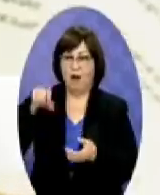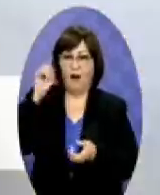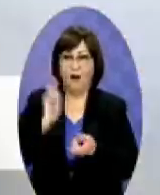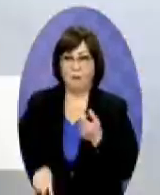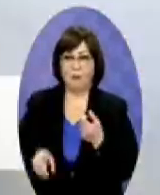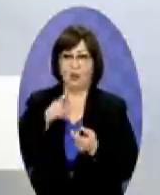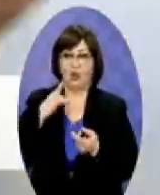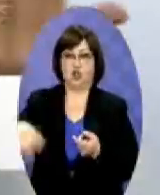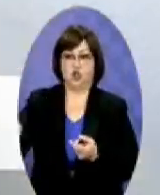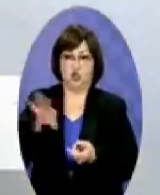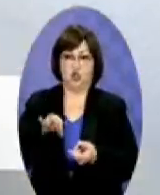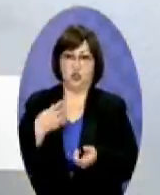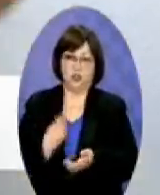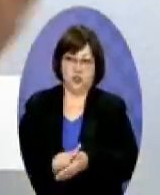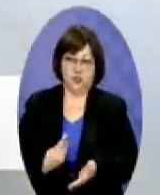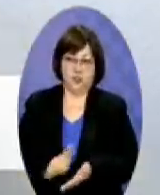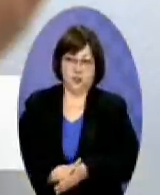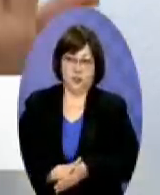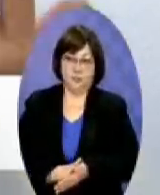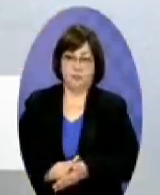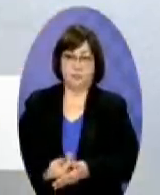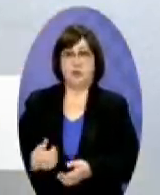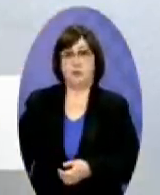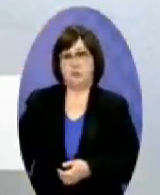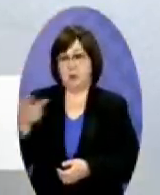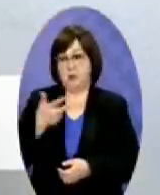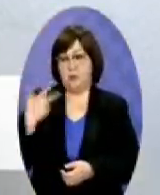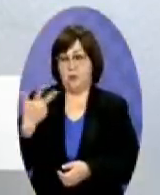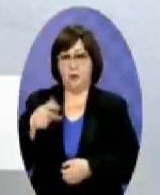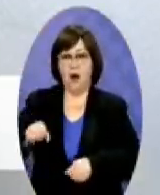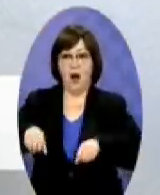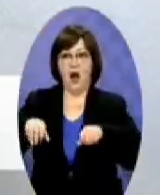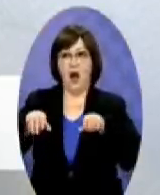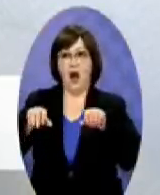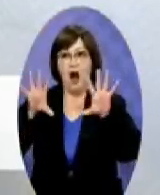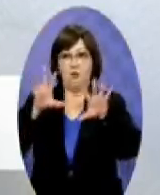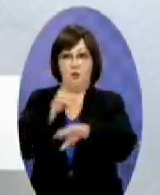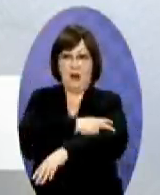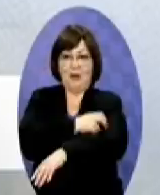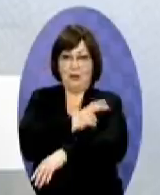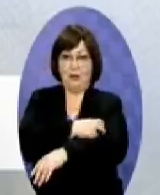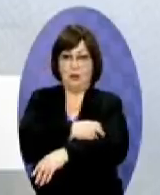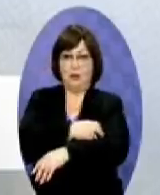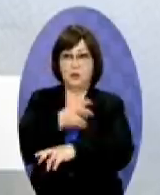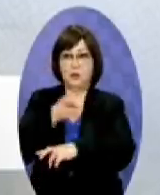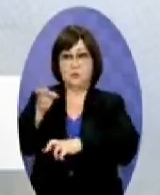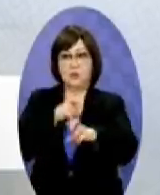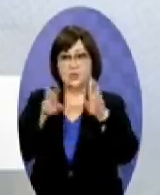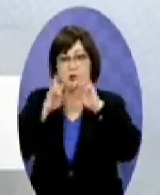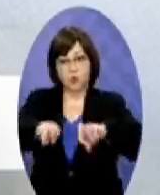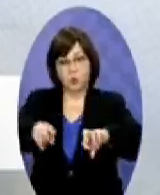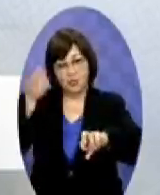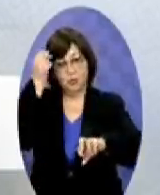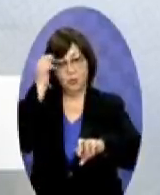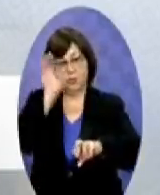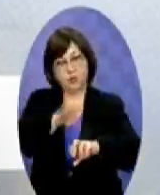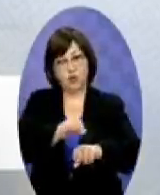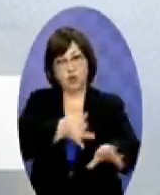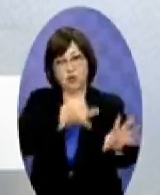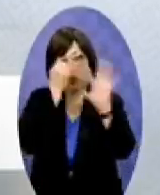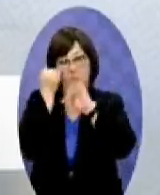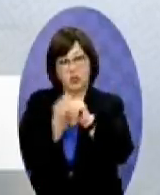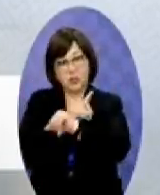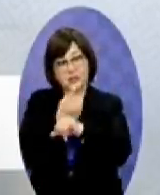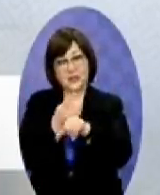нь. Жишээлбэл бид 3 10 дугаар ангийн хүүхдүүд нийлээд бид 3 бизнес судлалыг сонгоё багшаа 7 хоногт нэг цагаар гэтгэв. Бид 3-т